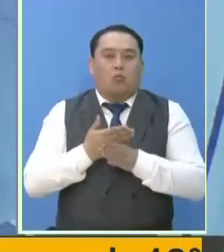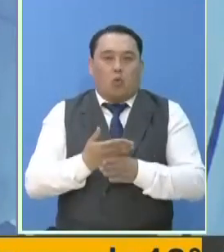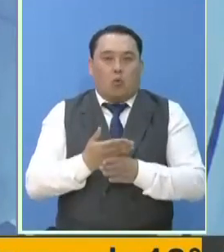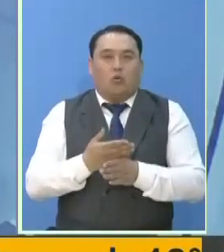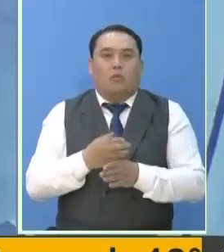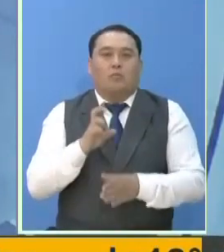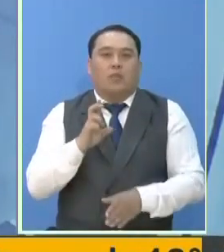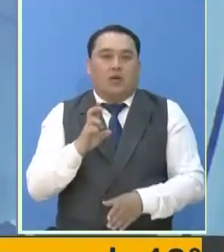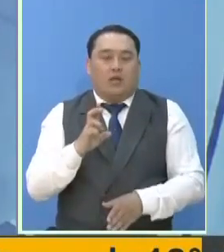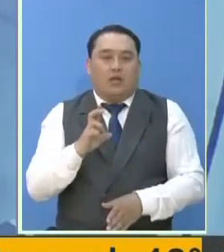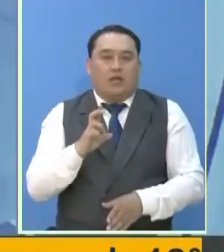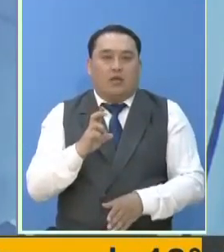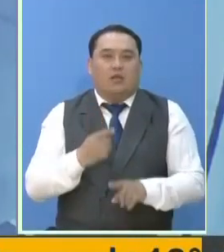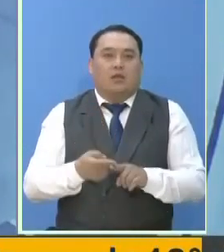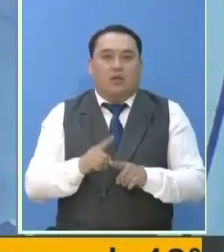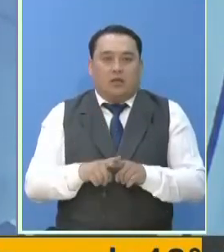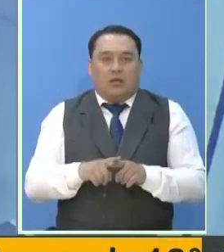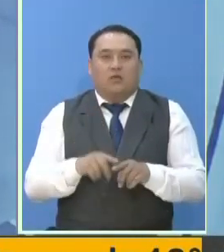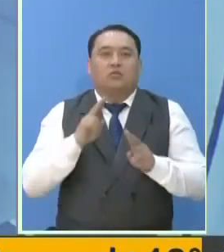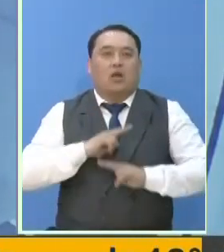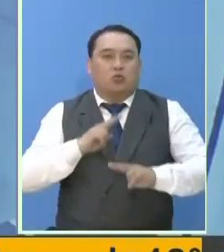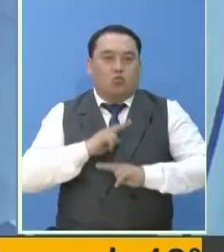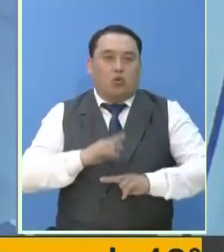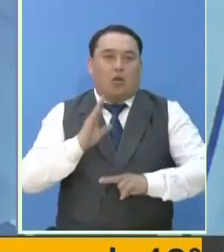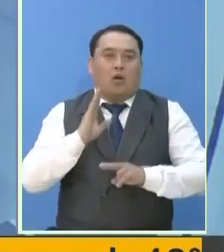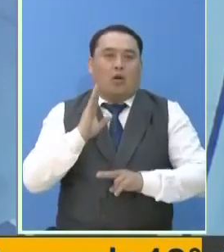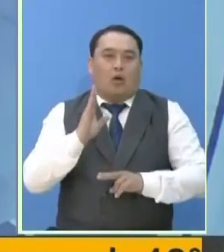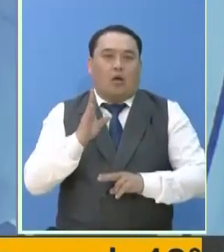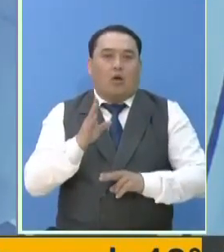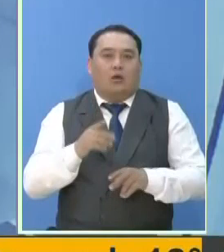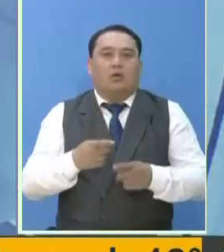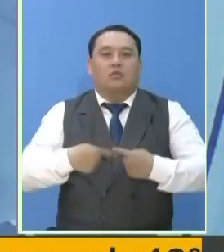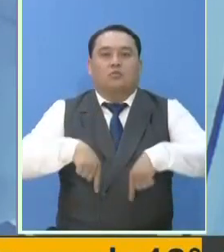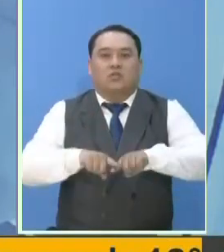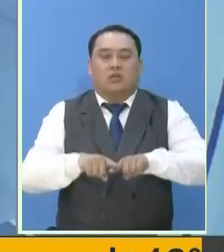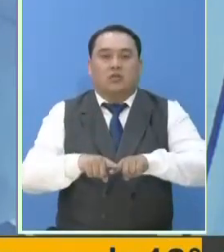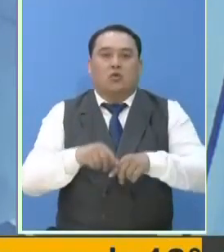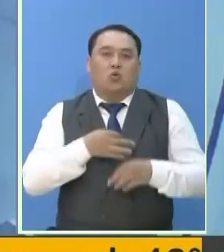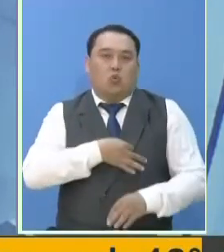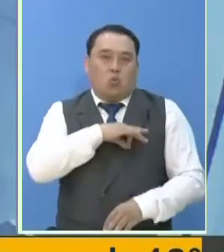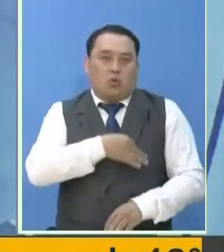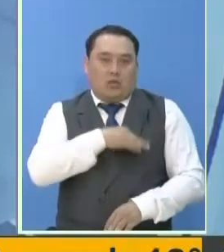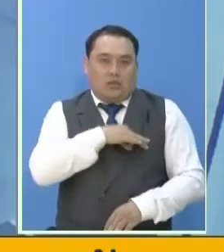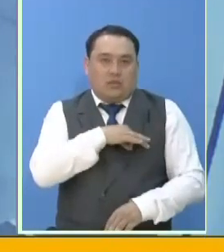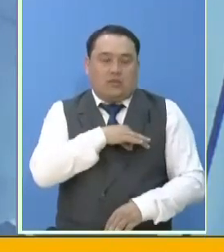блоку Б, это такие сотрудники, которые как кадровики, юристы,